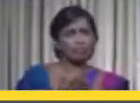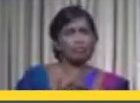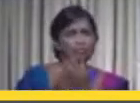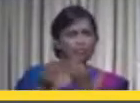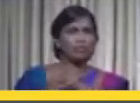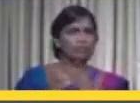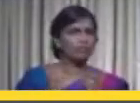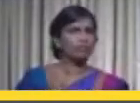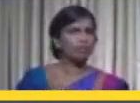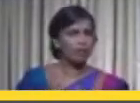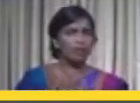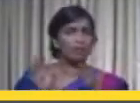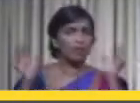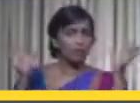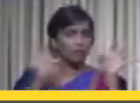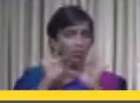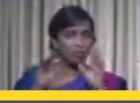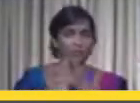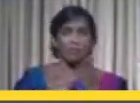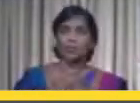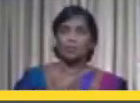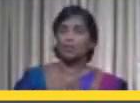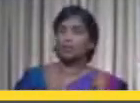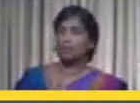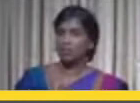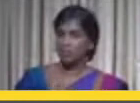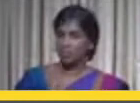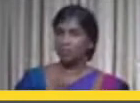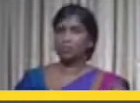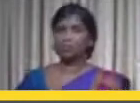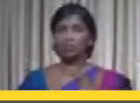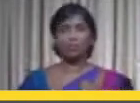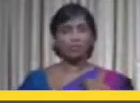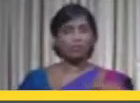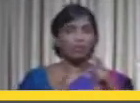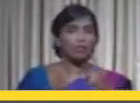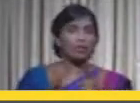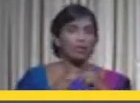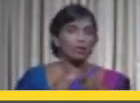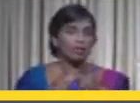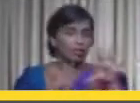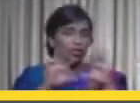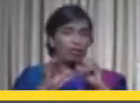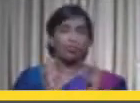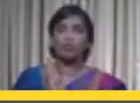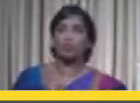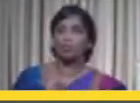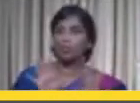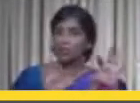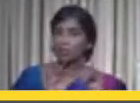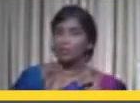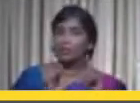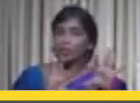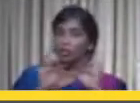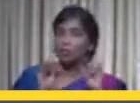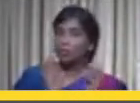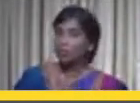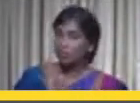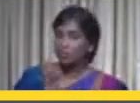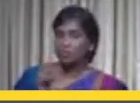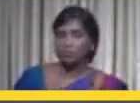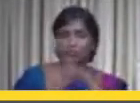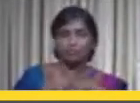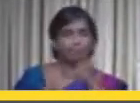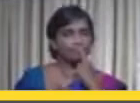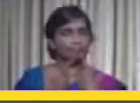कमीशन पत्करा मे सभावे अभी तेरू कारक सभा पत्कर तेरू कारक सभा मेघन हो